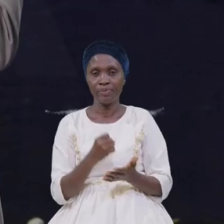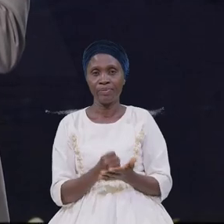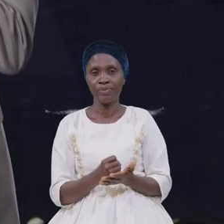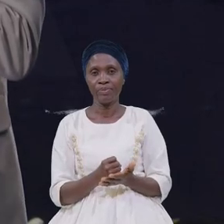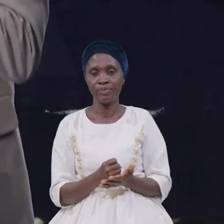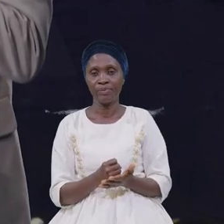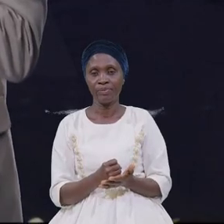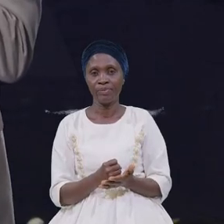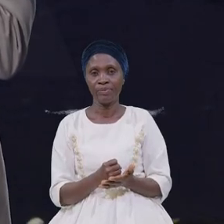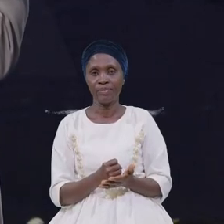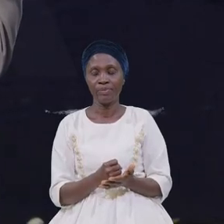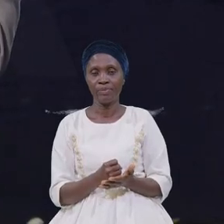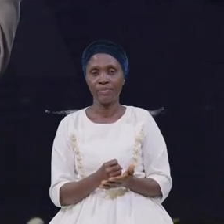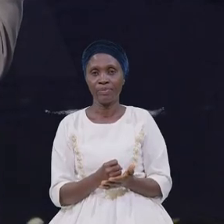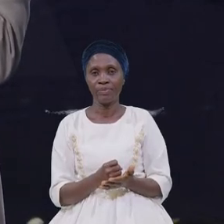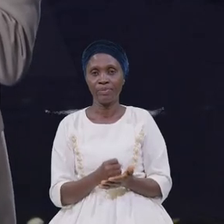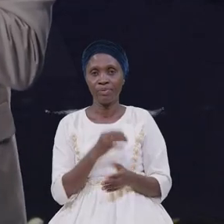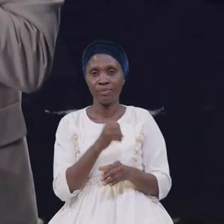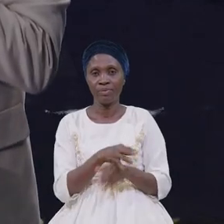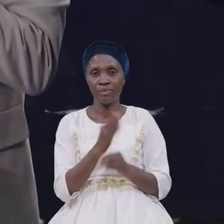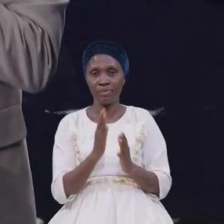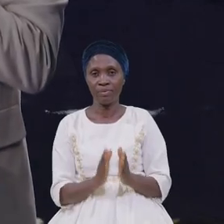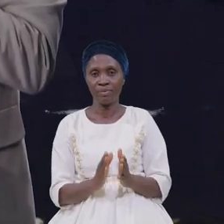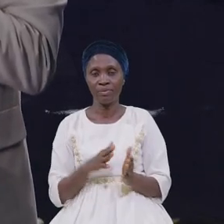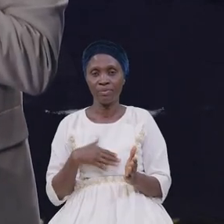vous localiser ce soir.